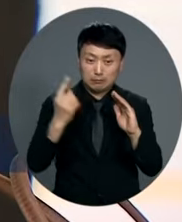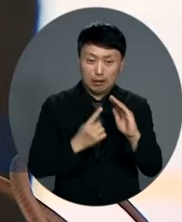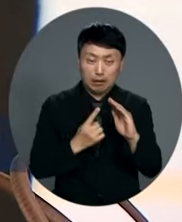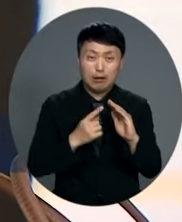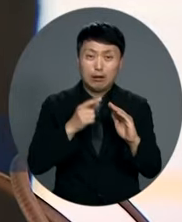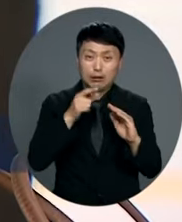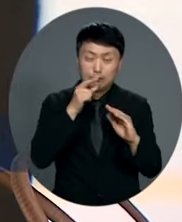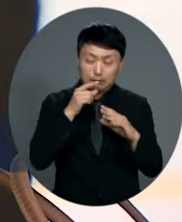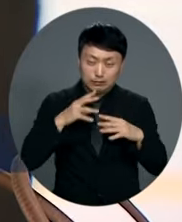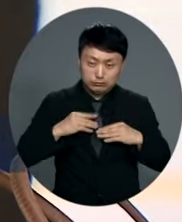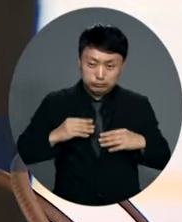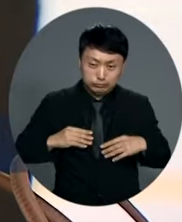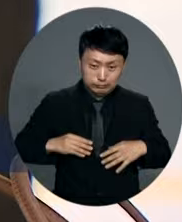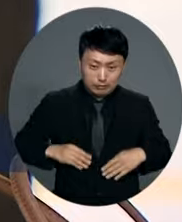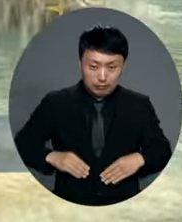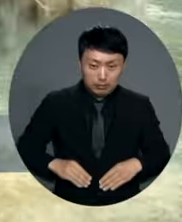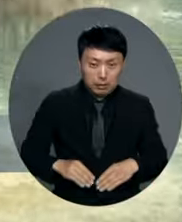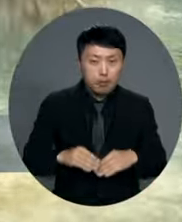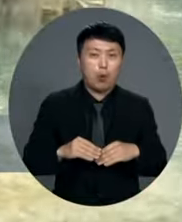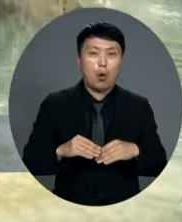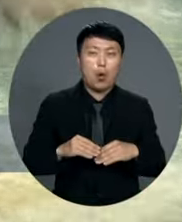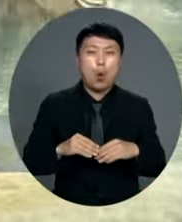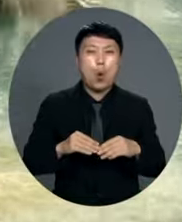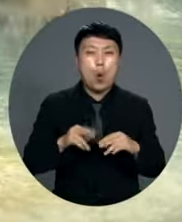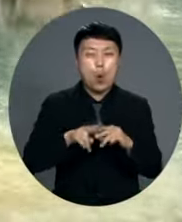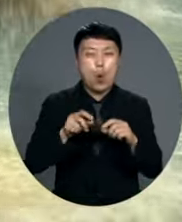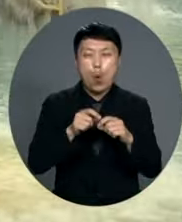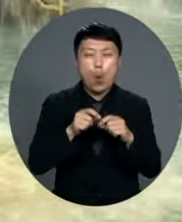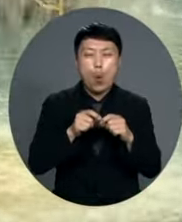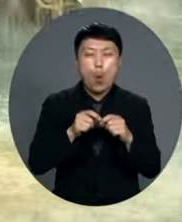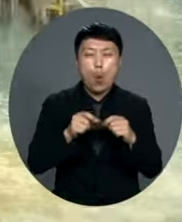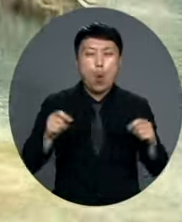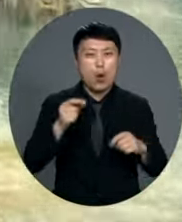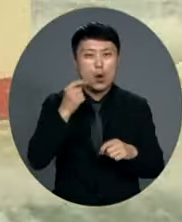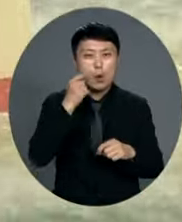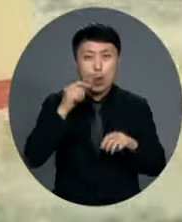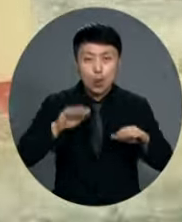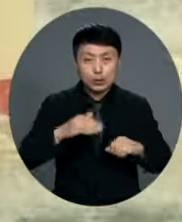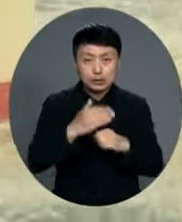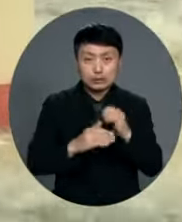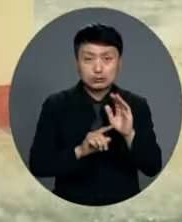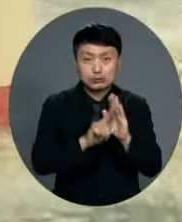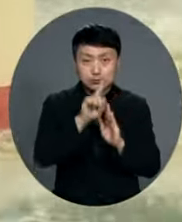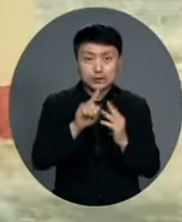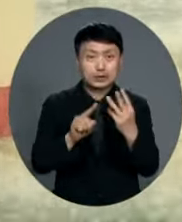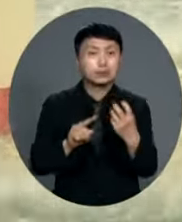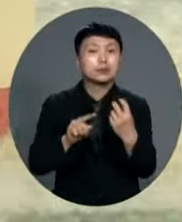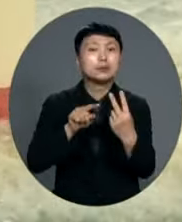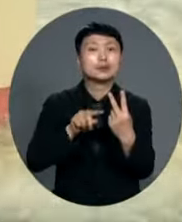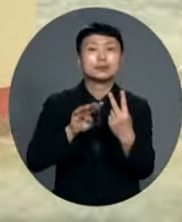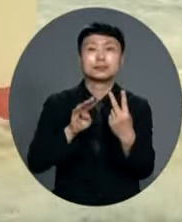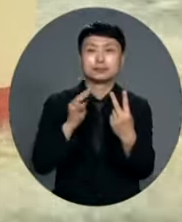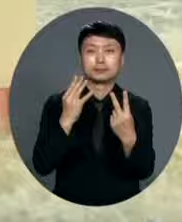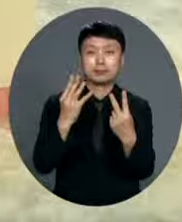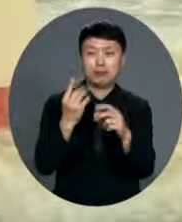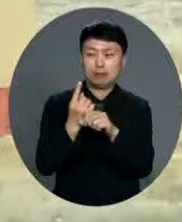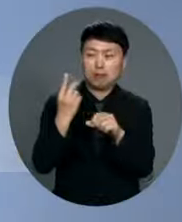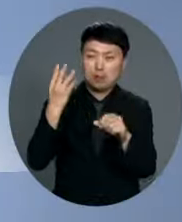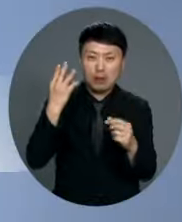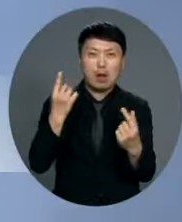다 젖어 속옷 오래 못 앉아서. 오늘 대구의 낮 최고 기온은 32.4도, 평년